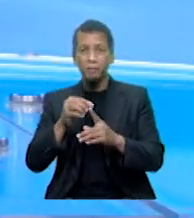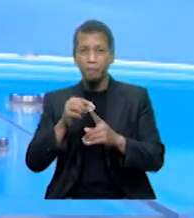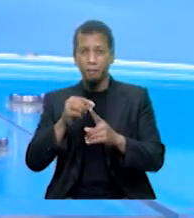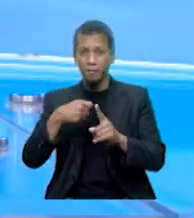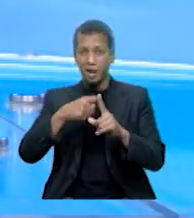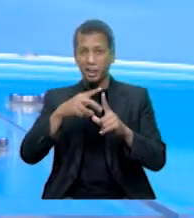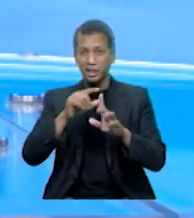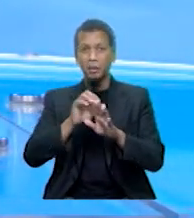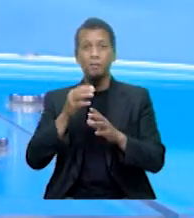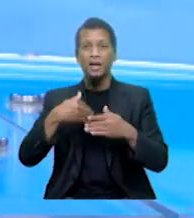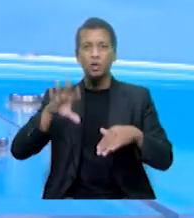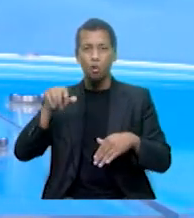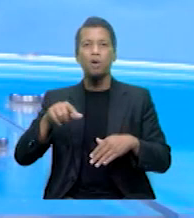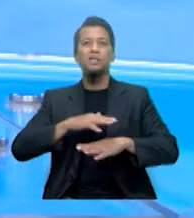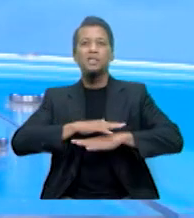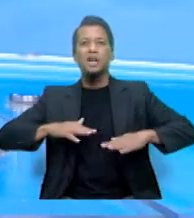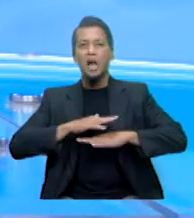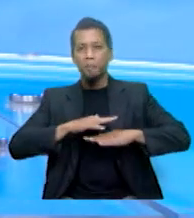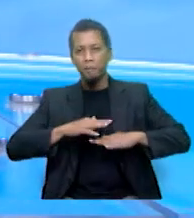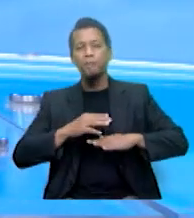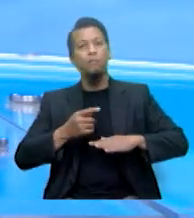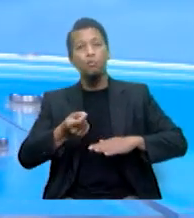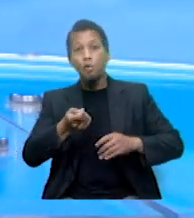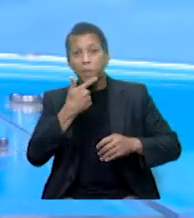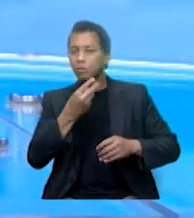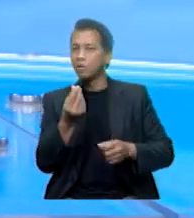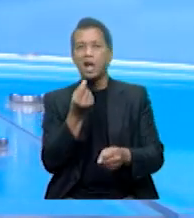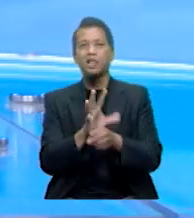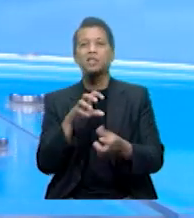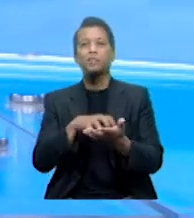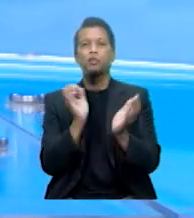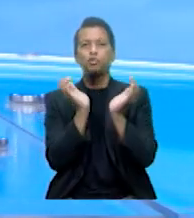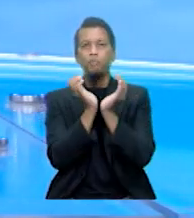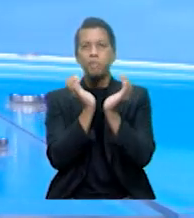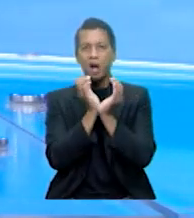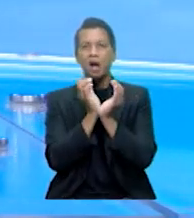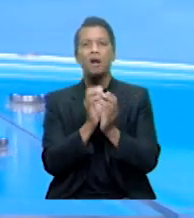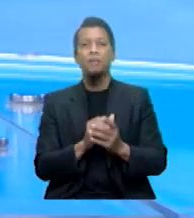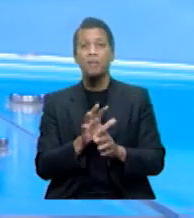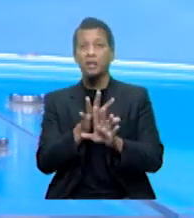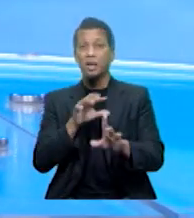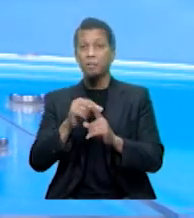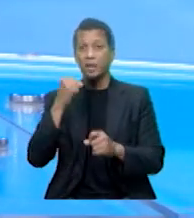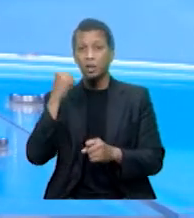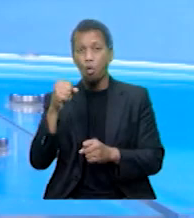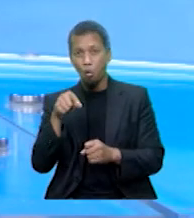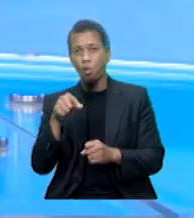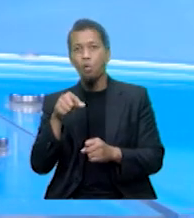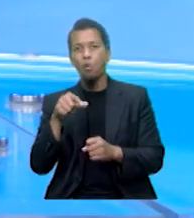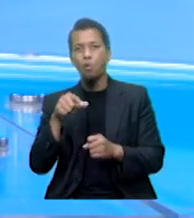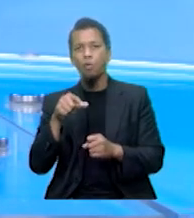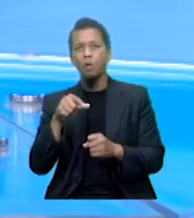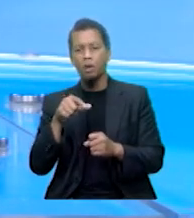menggelar senam dan pengobatan gratis sementara di Subang Jawa Barat partai perindo menggelar Simfoni rampak organ untuk lebih dekat dengan